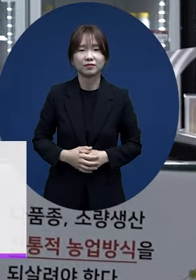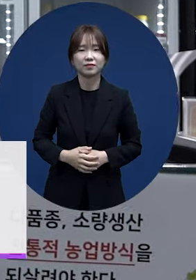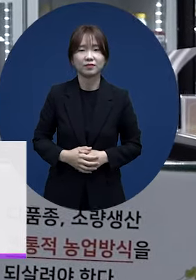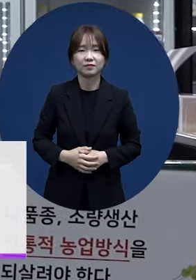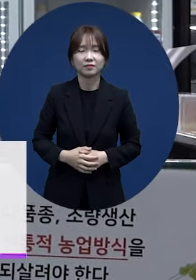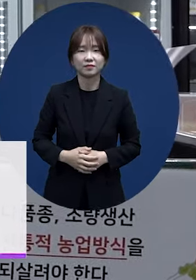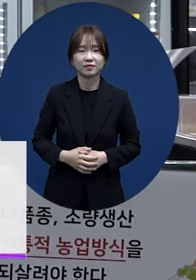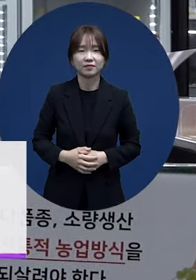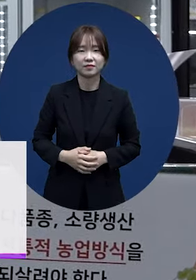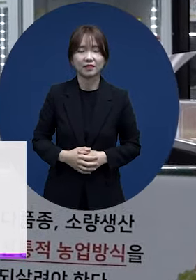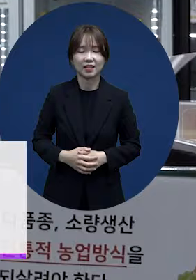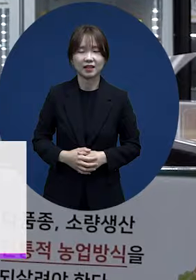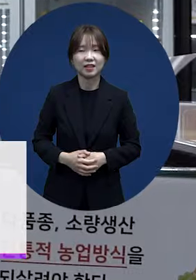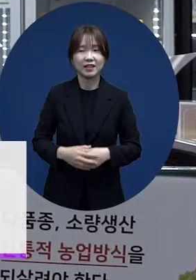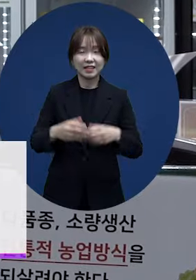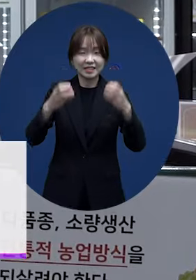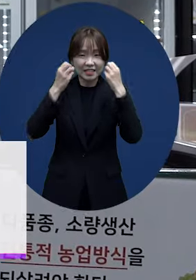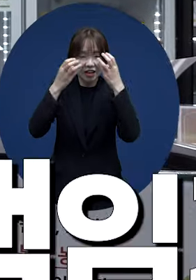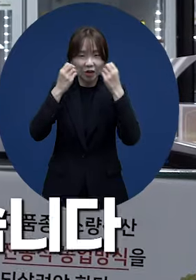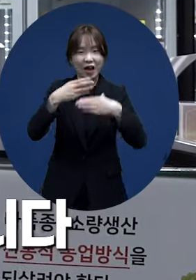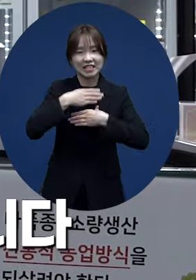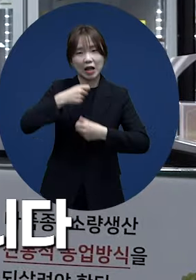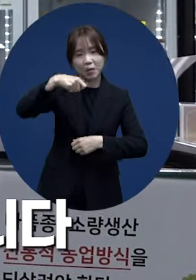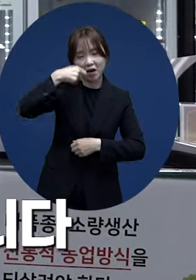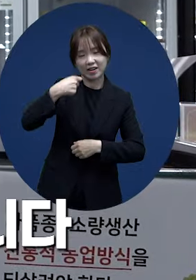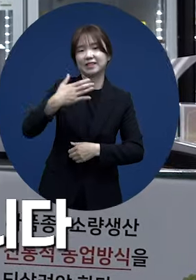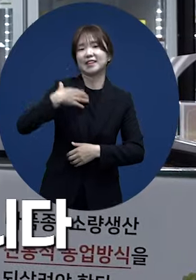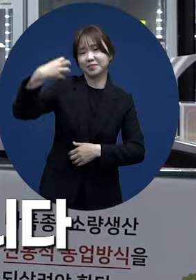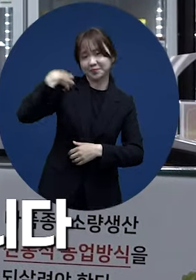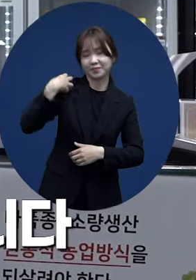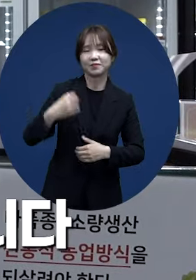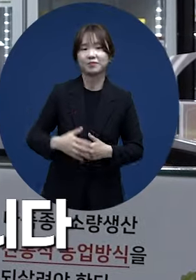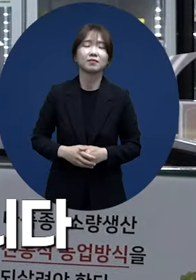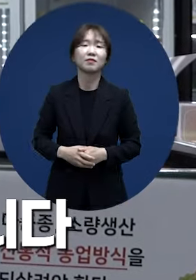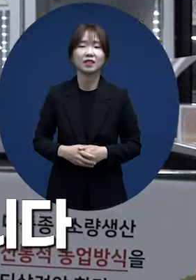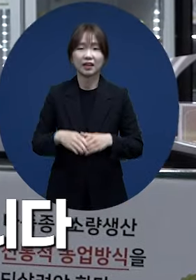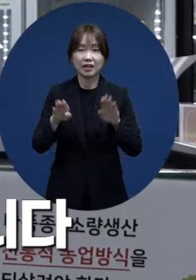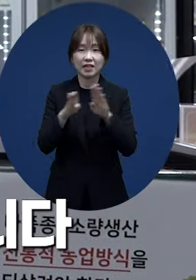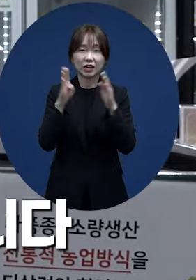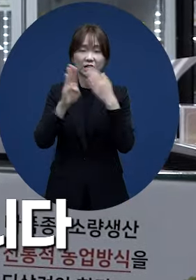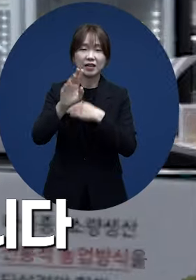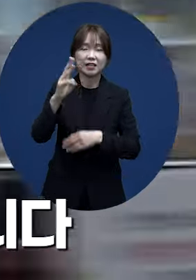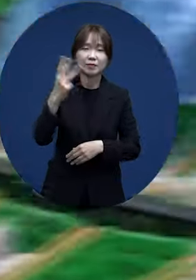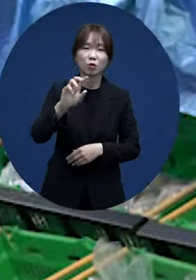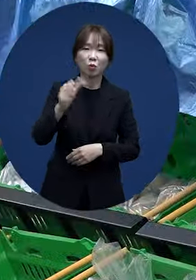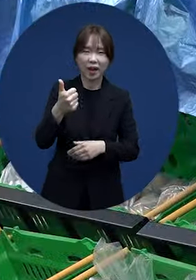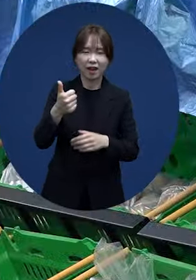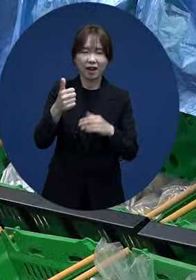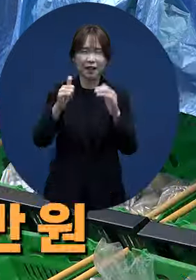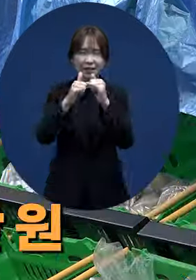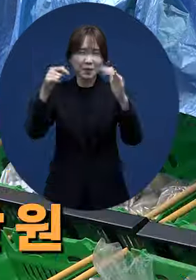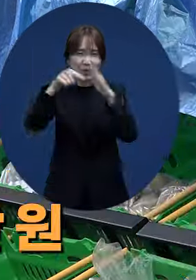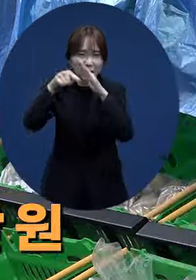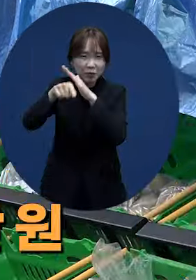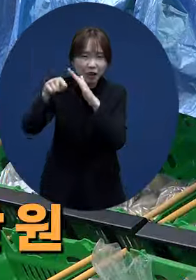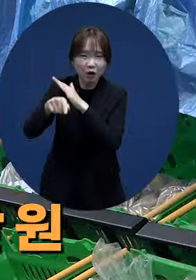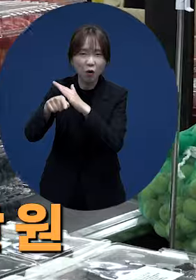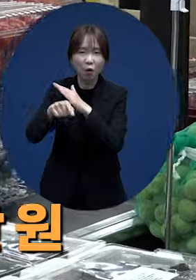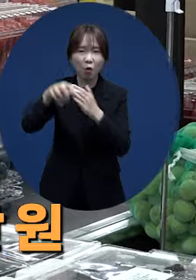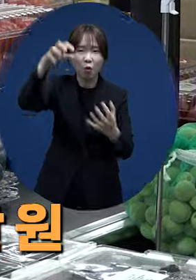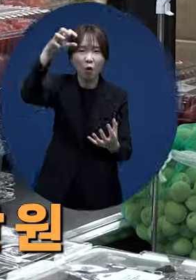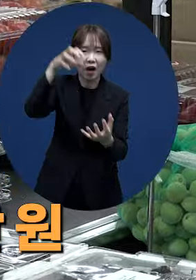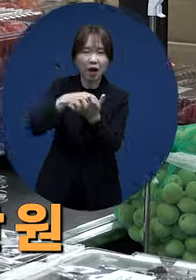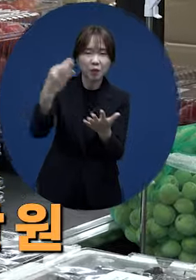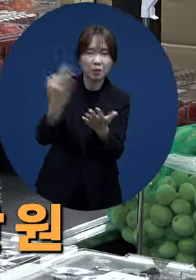부분도 현재 활발하게 진행 중이기 때문에 신선하고 안전한 먹거리 책임지고 있습니다. 개장 이후 3,500여